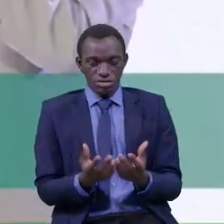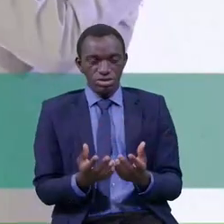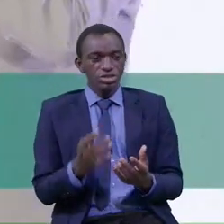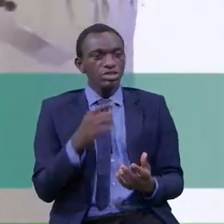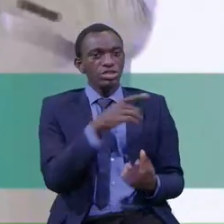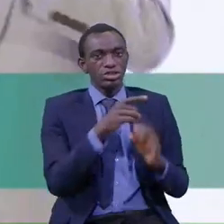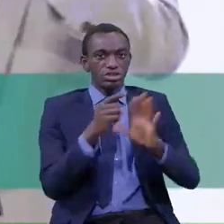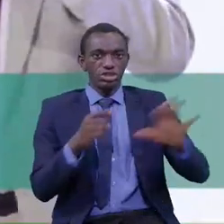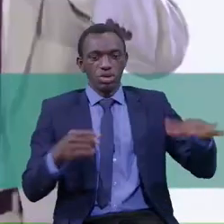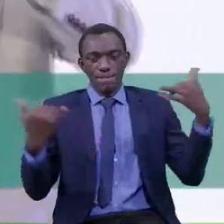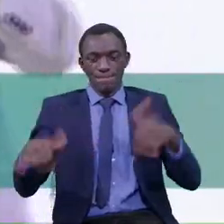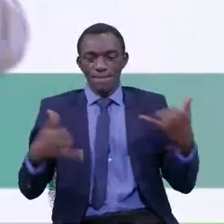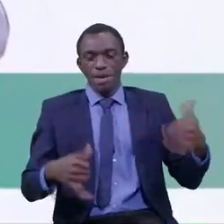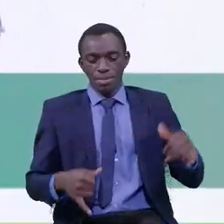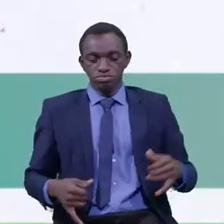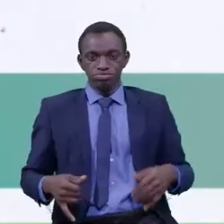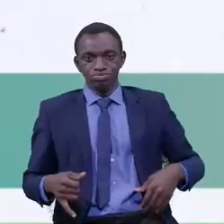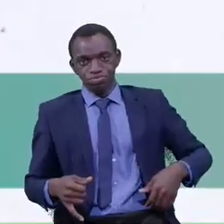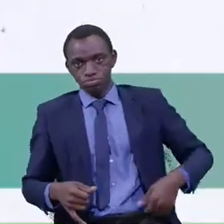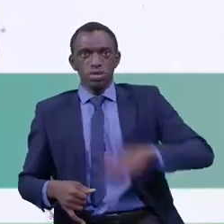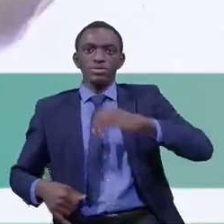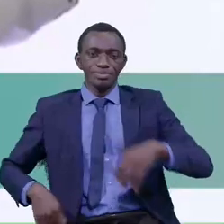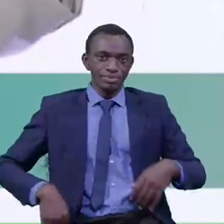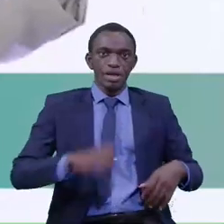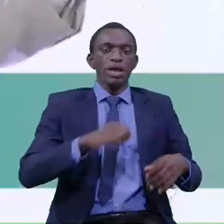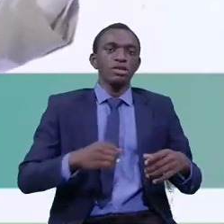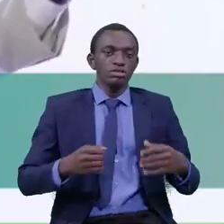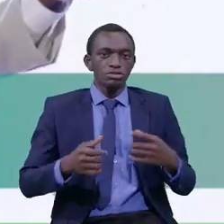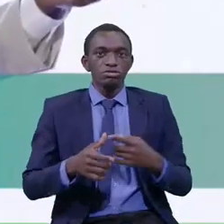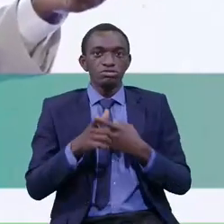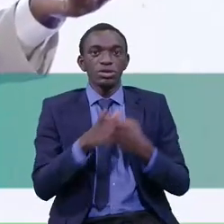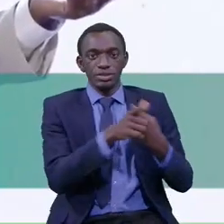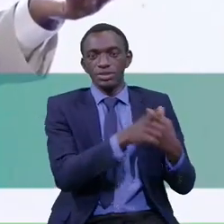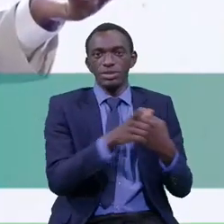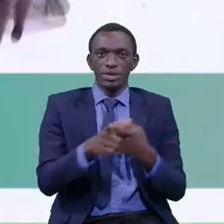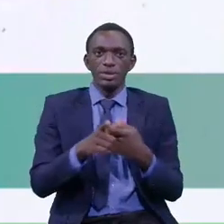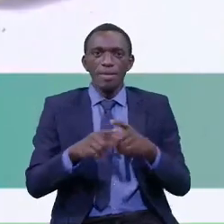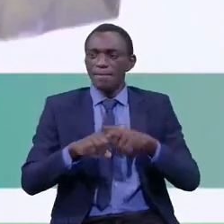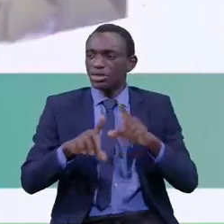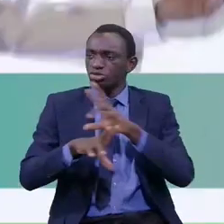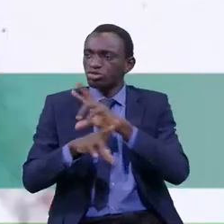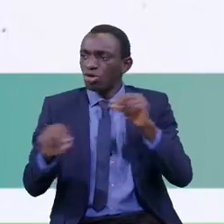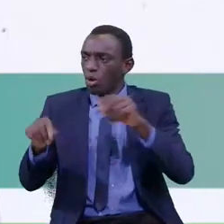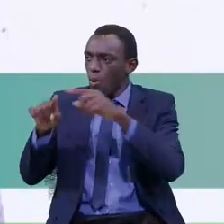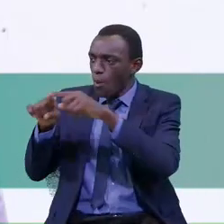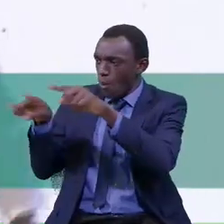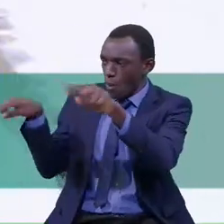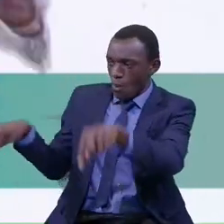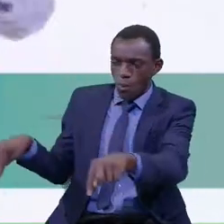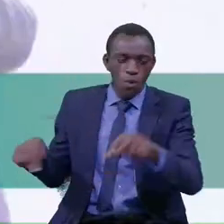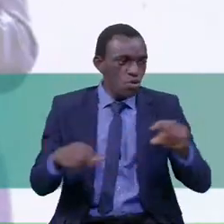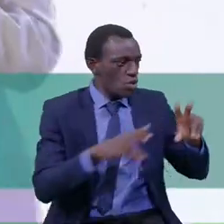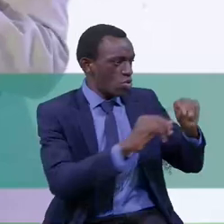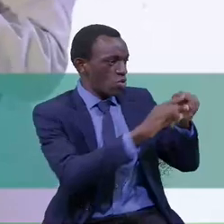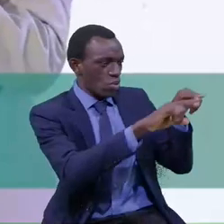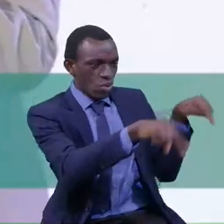Et ils jouent, et ils courent, et ils crient, ils courent derrière. Mais il n'y a pas de poteau, de but. Et parce qu'il y a